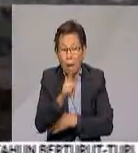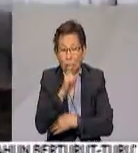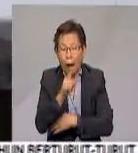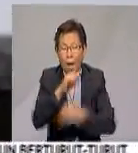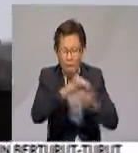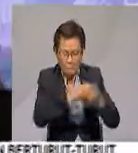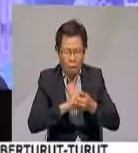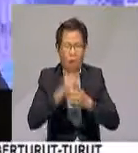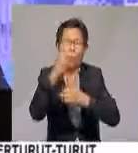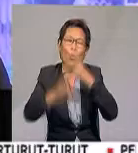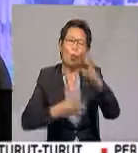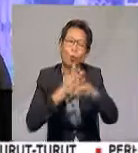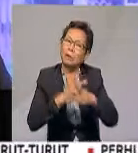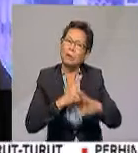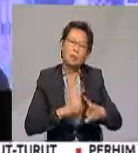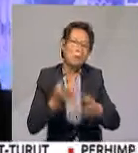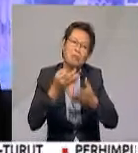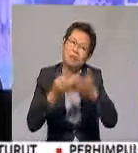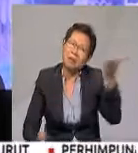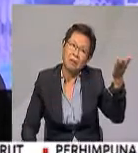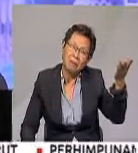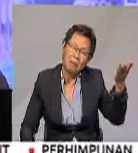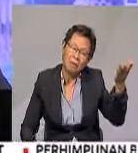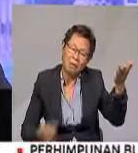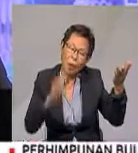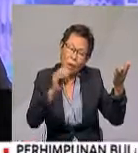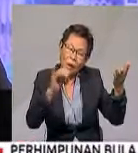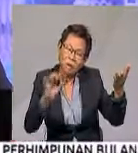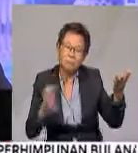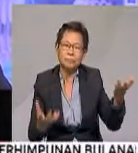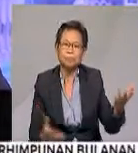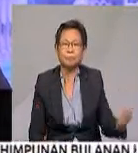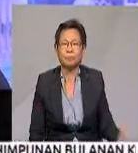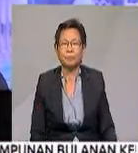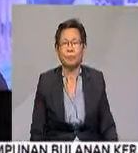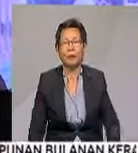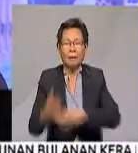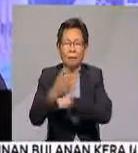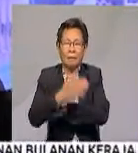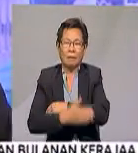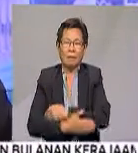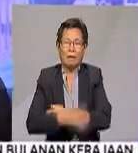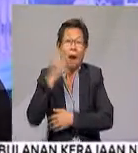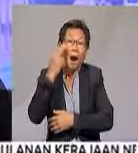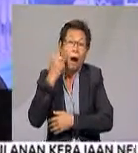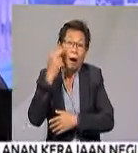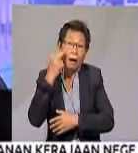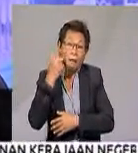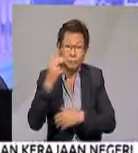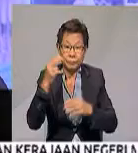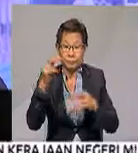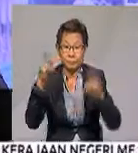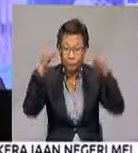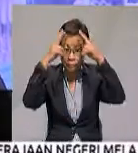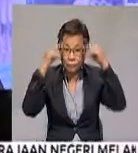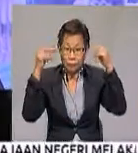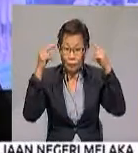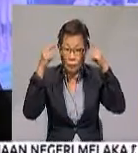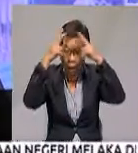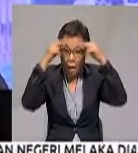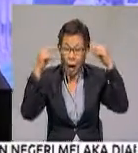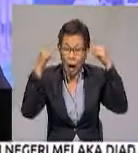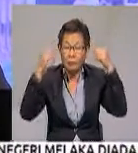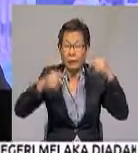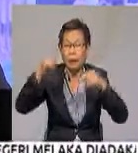dunia Islam. Cuma ketidaksertaan Arab dalam sidang kali ini mungkin sesuatu yang perlu,